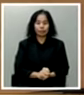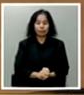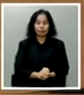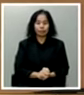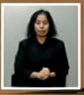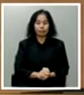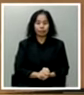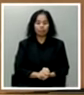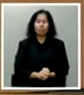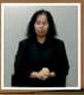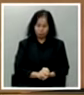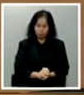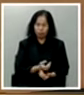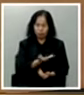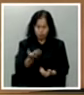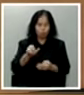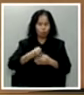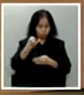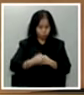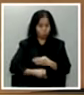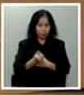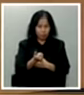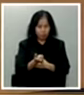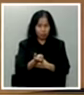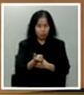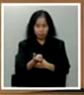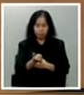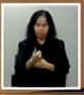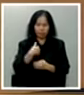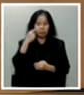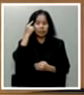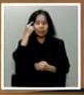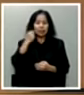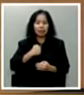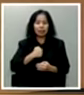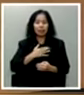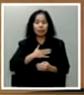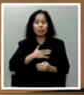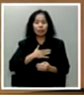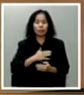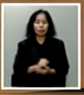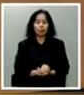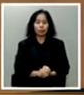ก็น่าจะจบแล้วนะครับครับน่าจะจบแล้วผมว่า